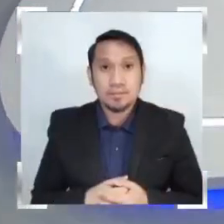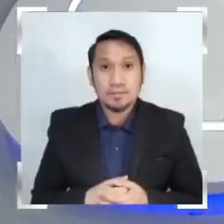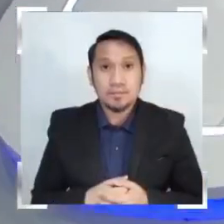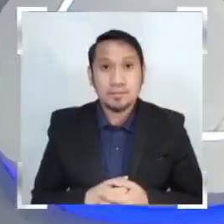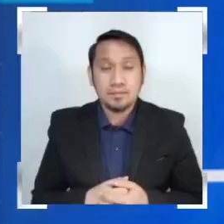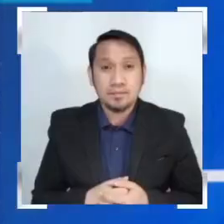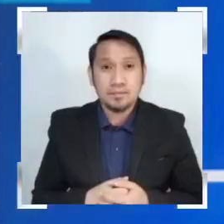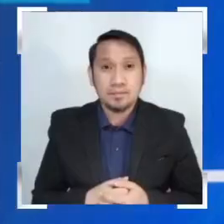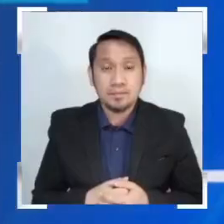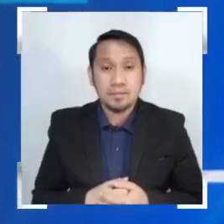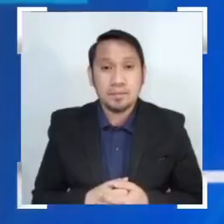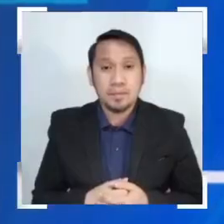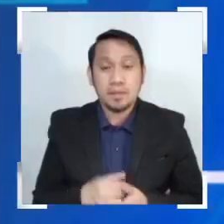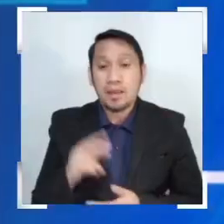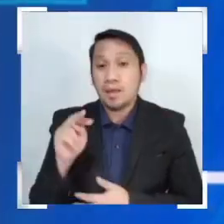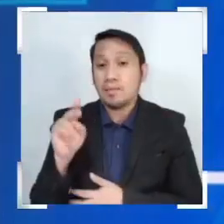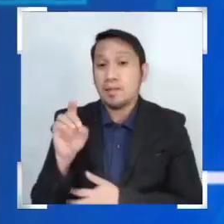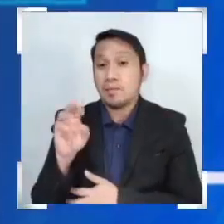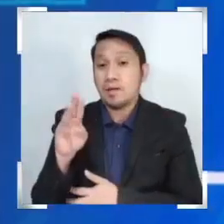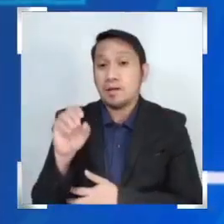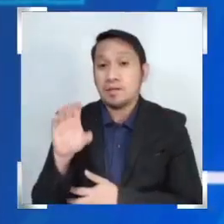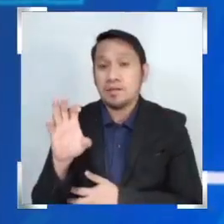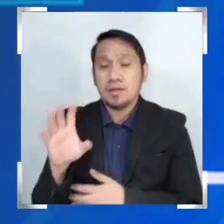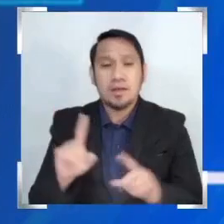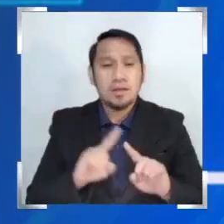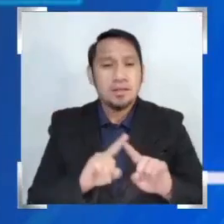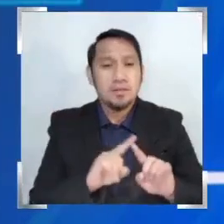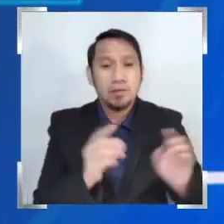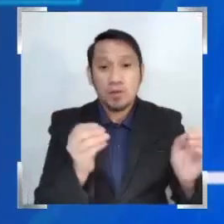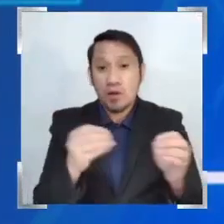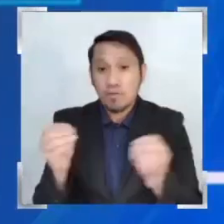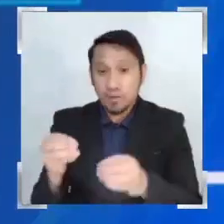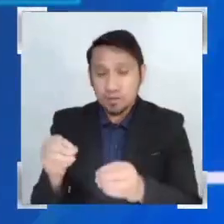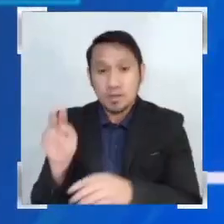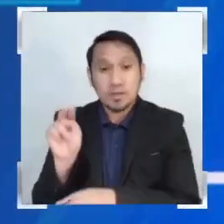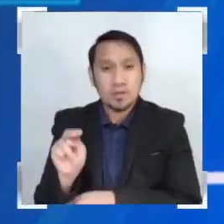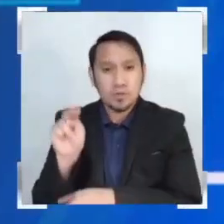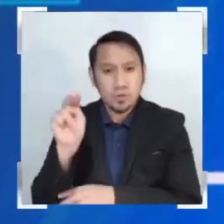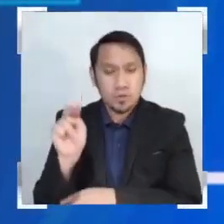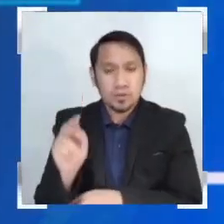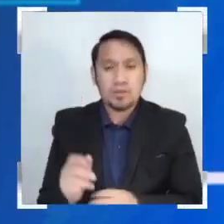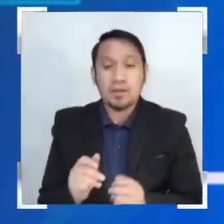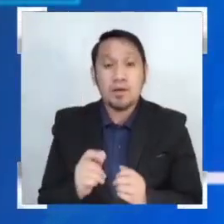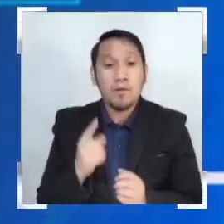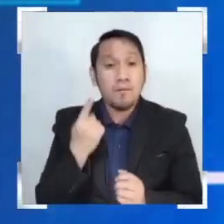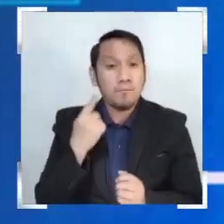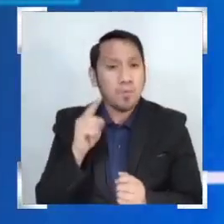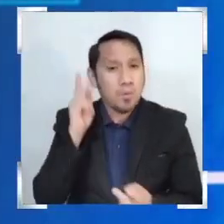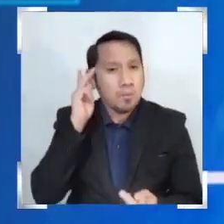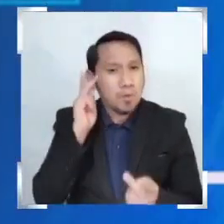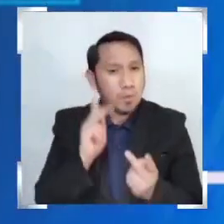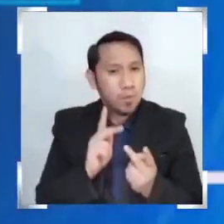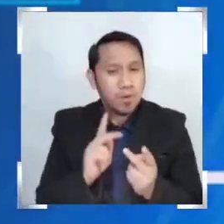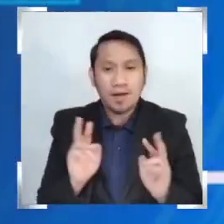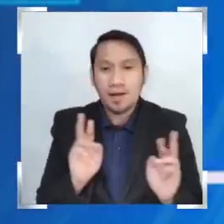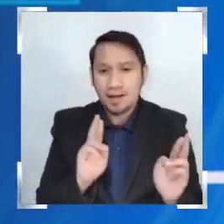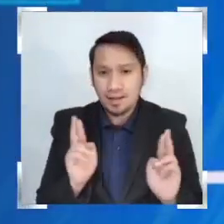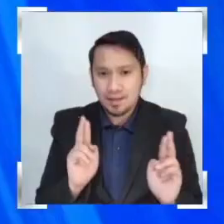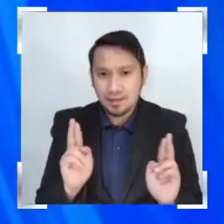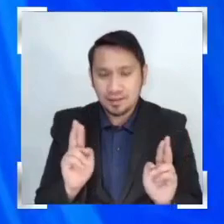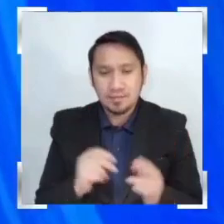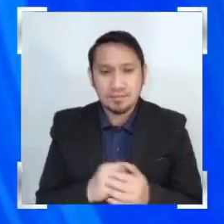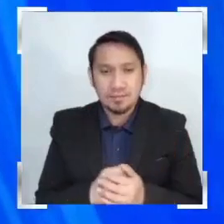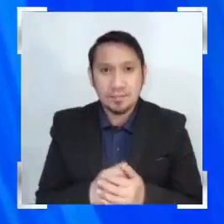Pinulong na ng NDRMC ang iba't ibang opisina nito sa norte para paghandaan ng Super Typhoon Henry na nananalasa na sa